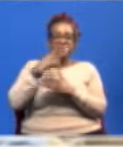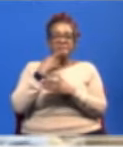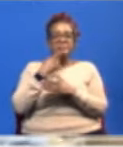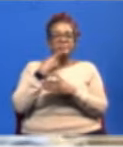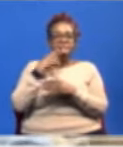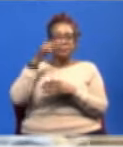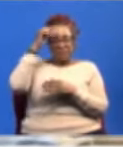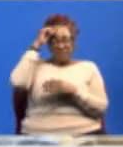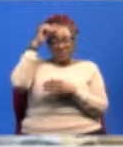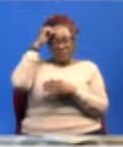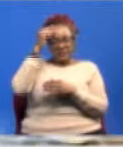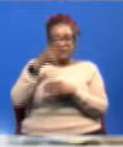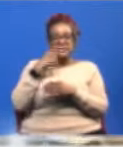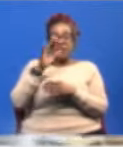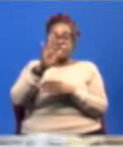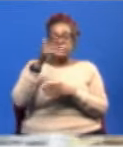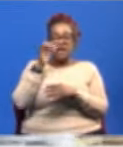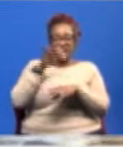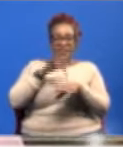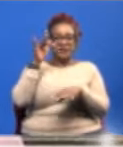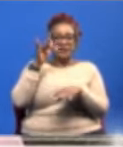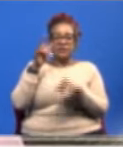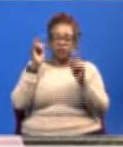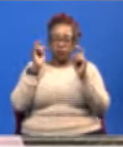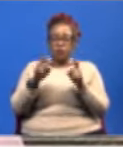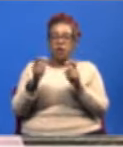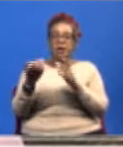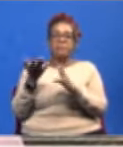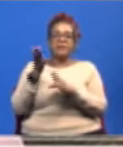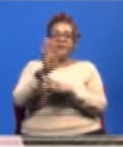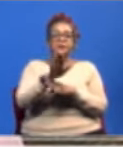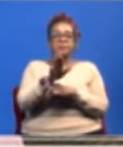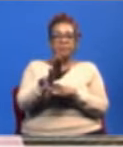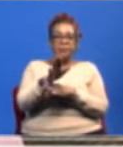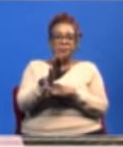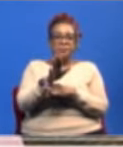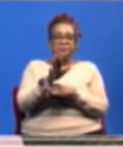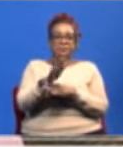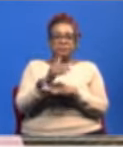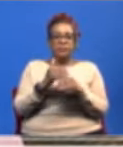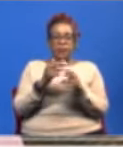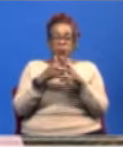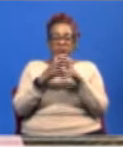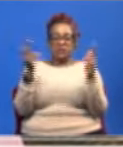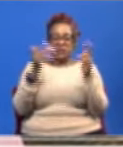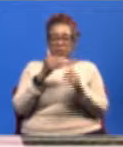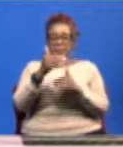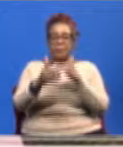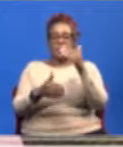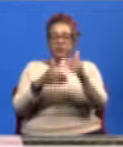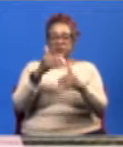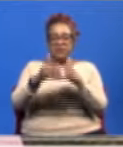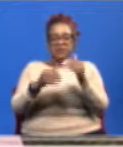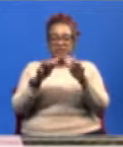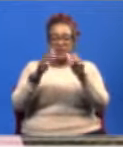kwamba walioathirika wafidiwe. Started the process of compensating farmers who bought